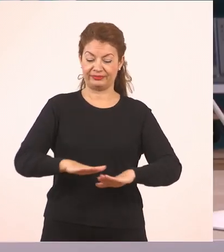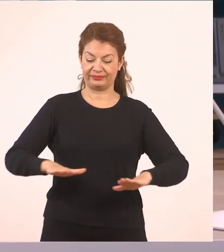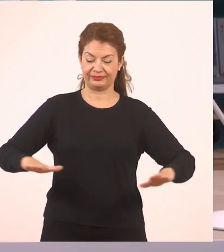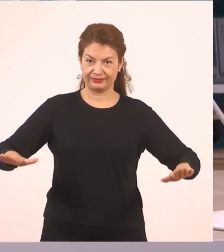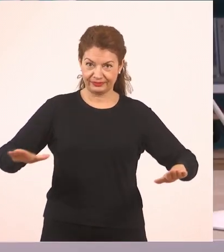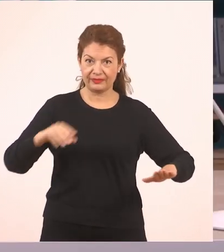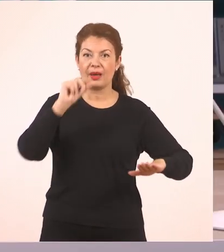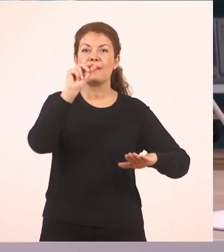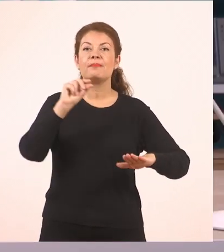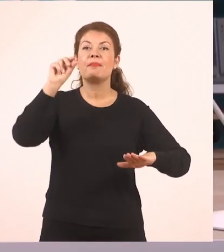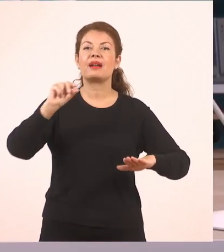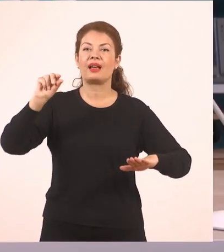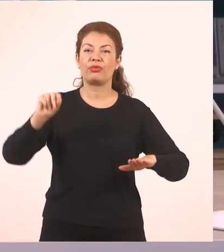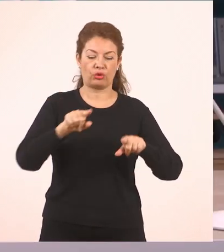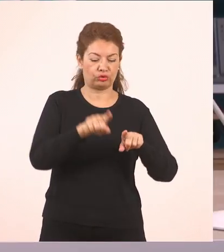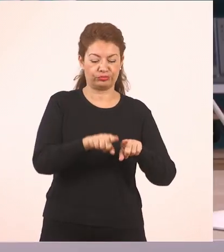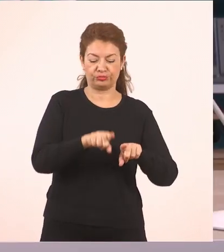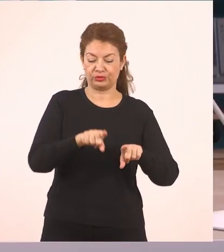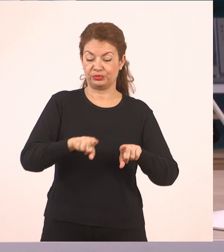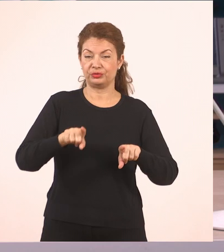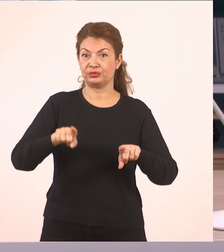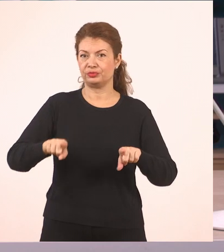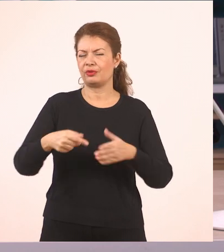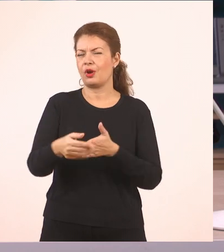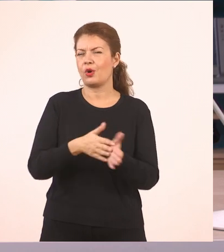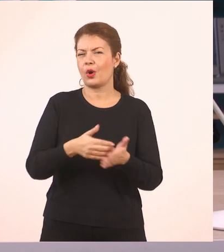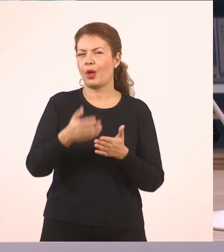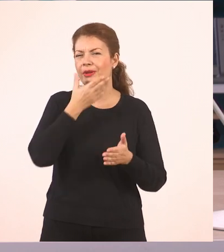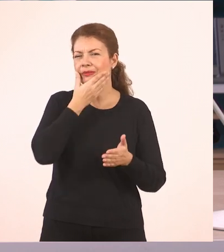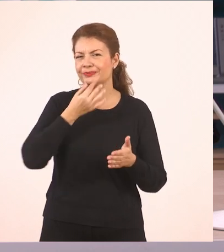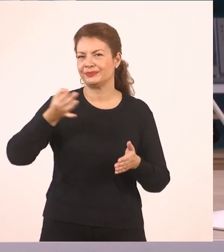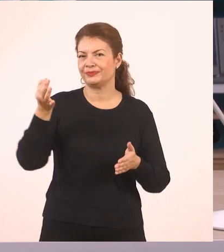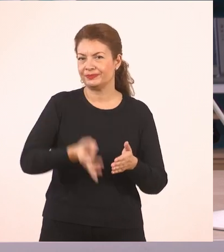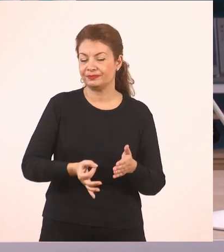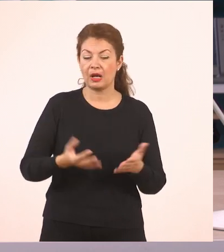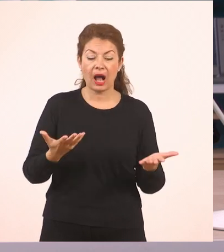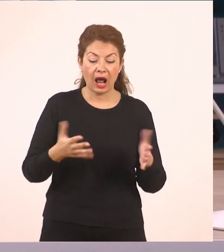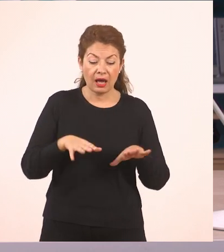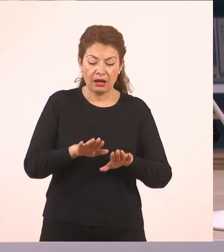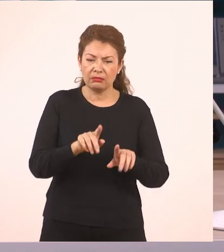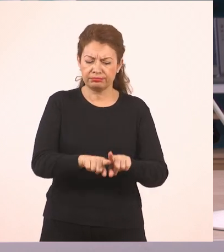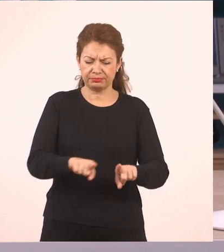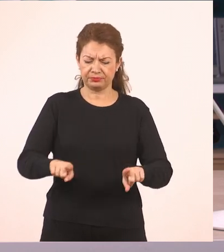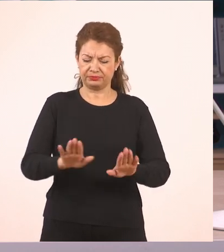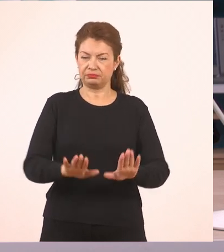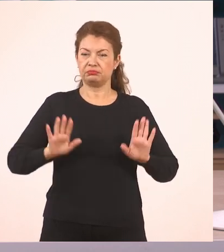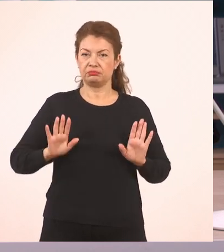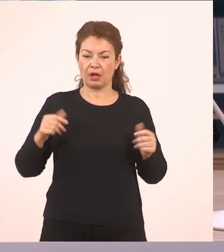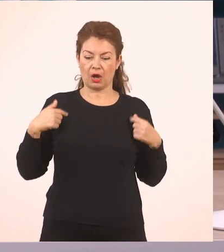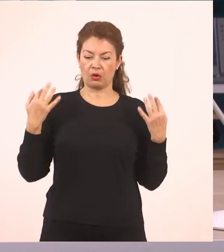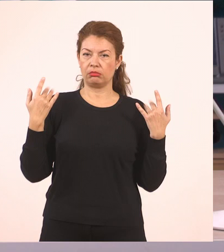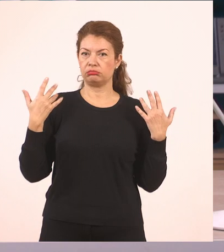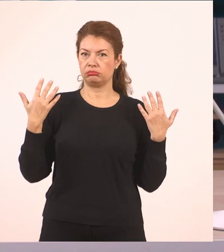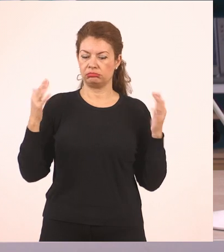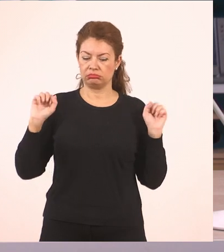πολύχρωμα και έτσι, εντυπωσιακά μπορώ να πω, αλλά δεν κρατάω τίποτα στα χέρια μου. Άρα τι